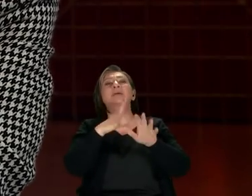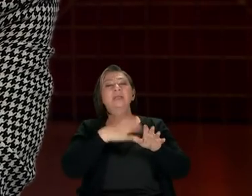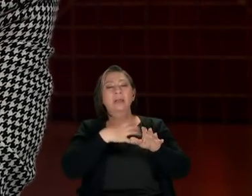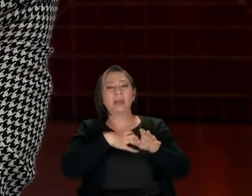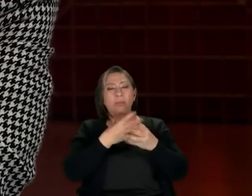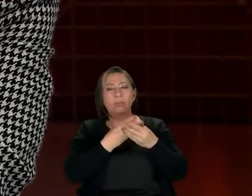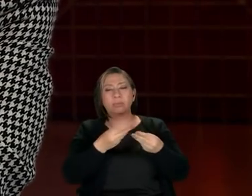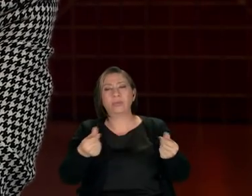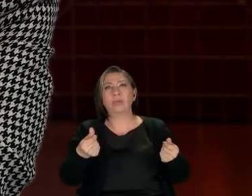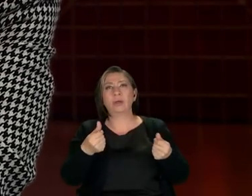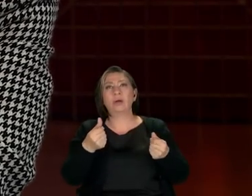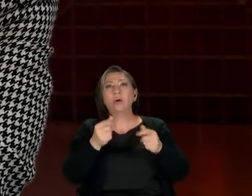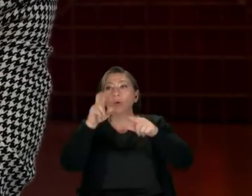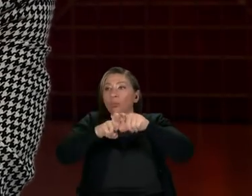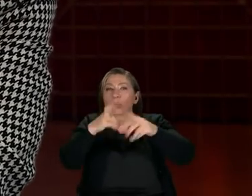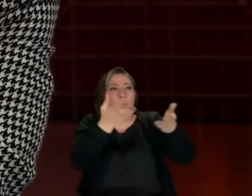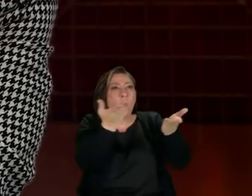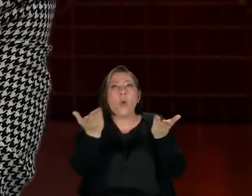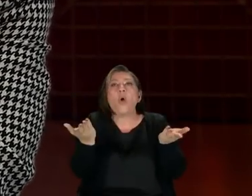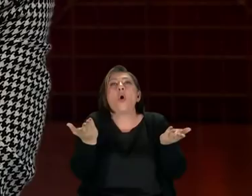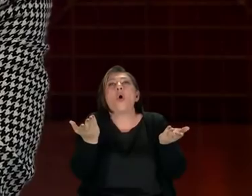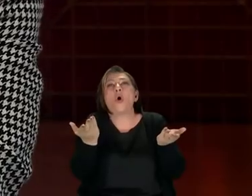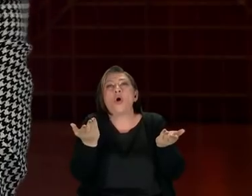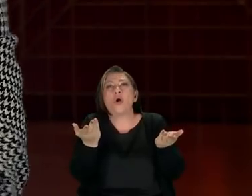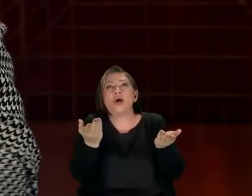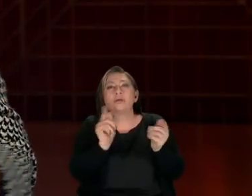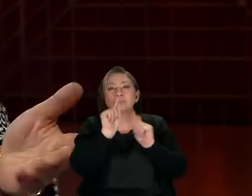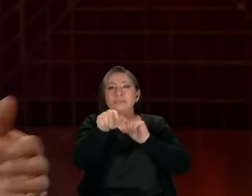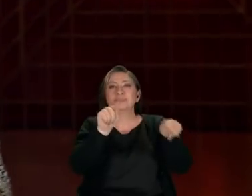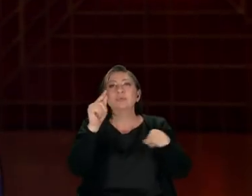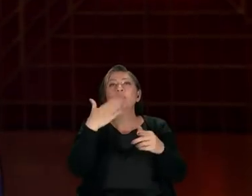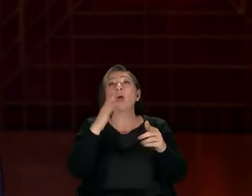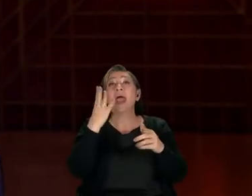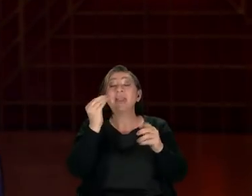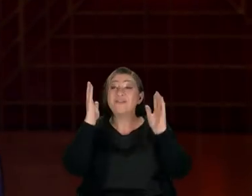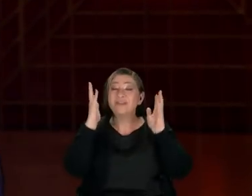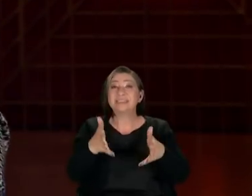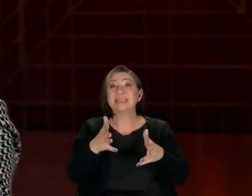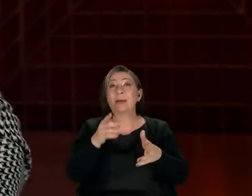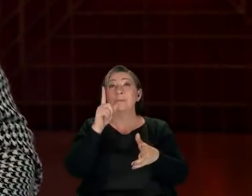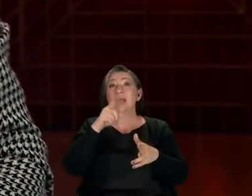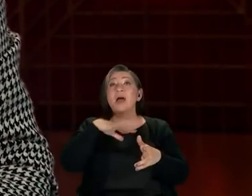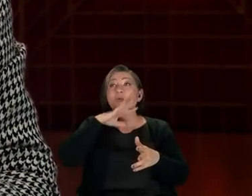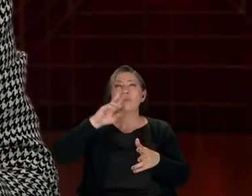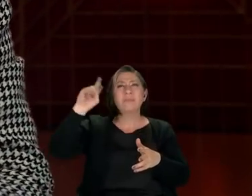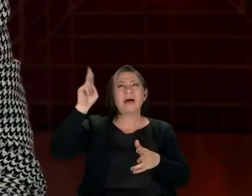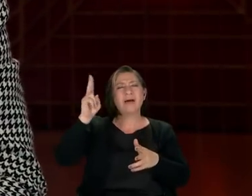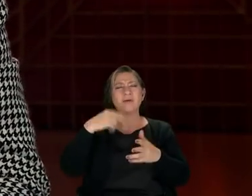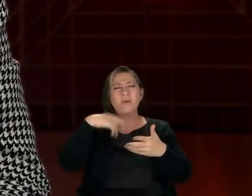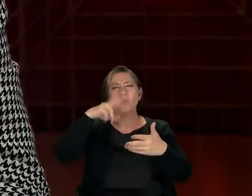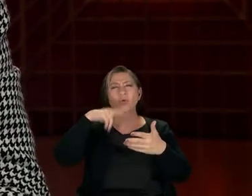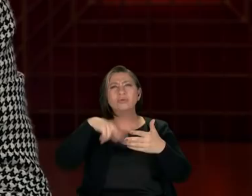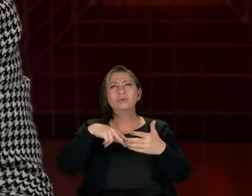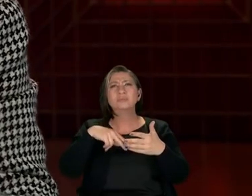kendi kendine zaten buluşta yeri bulamıyor. Bulamıyor. Yani bulacak hali yok. Ve ilginçtir ki en fazla bir yabancı yayında okudum. Çoğu kişi